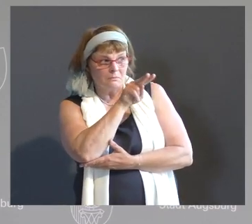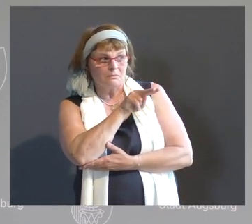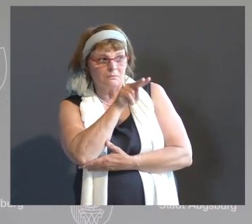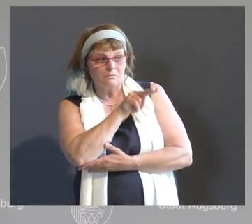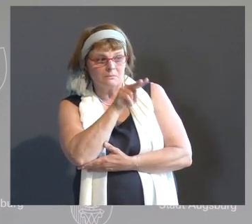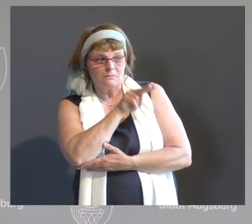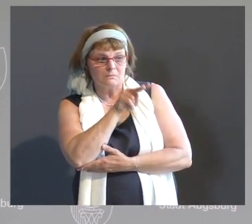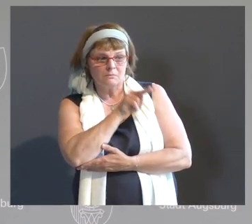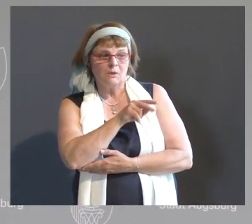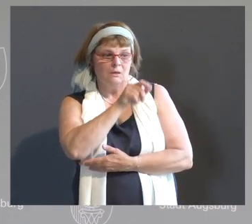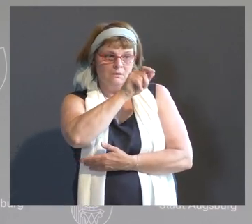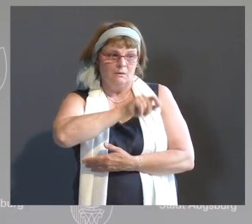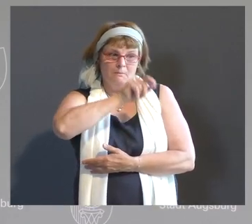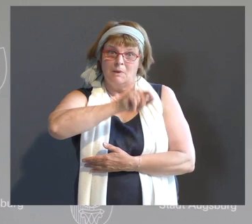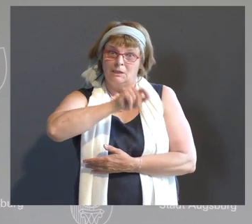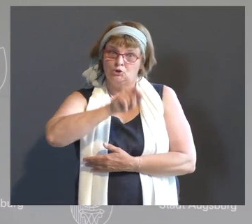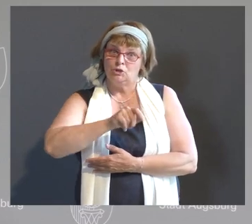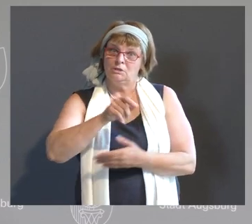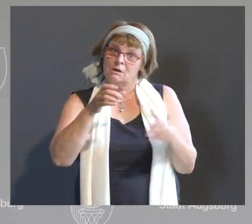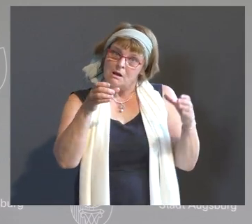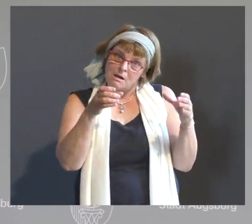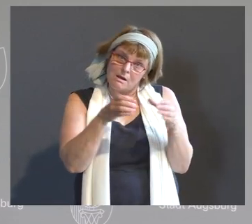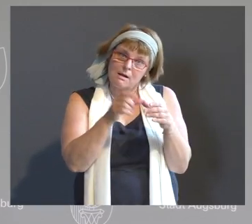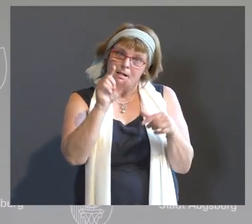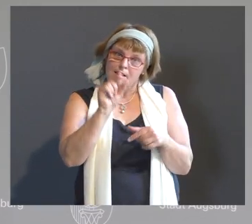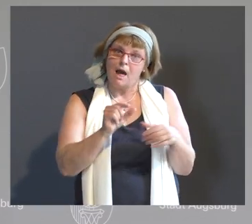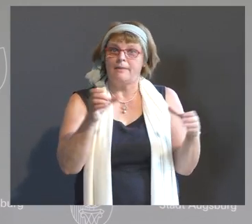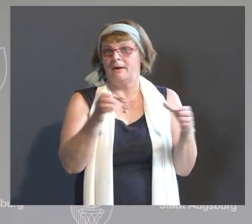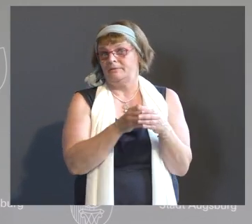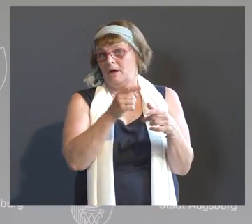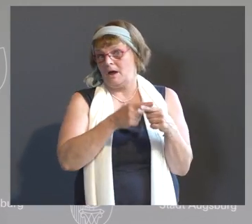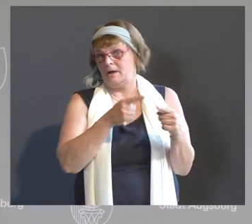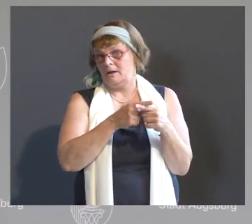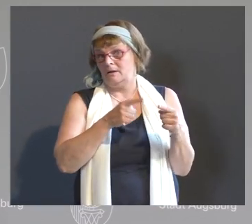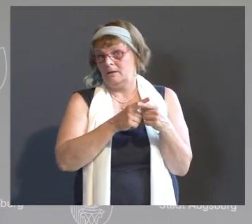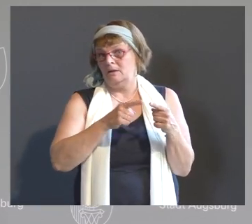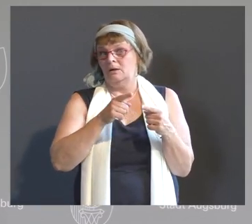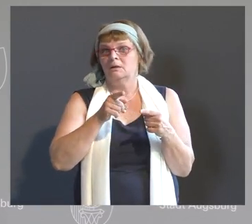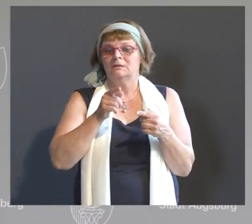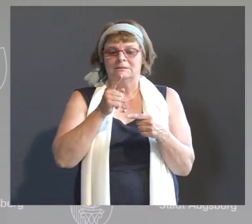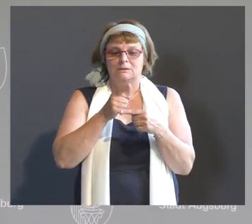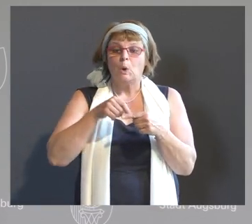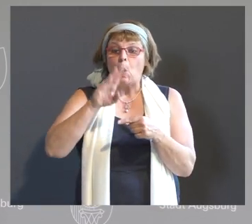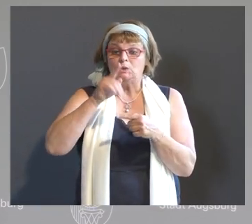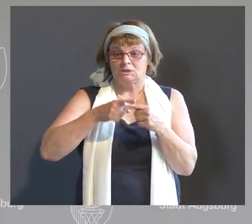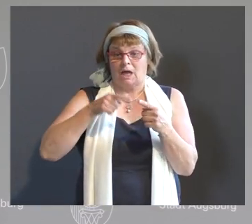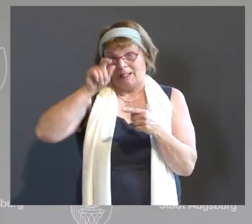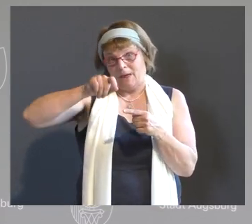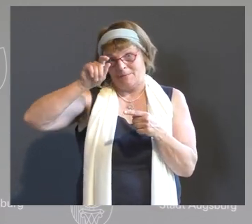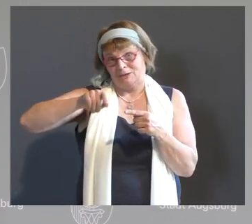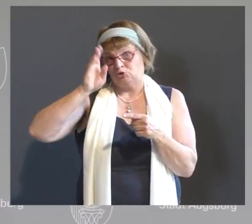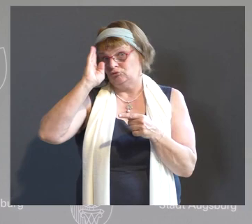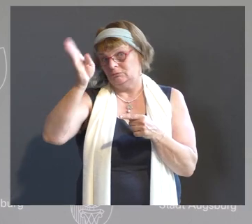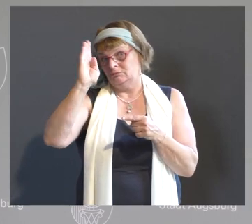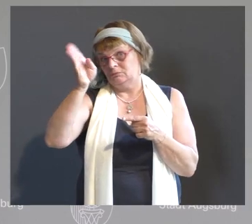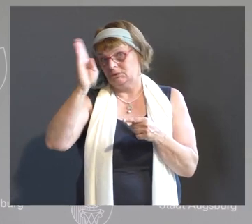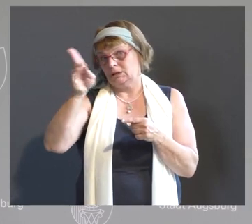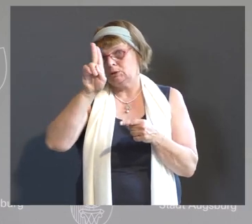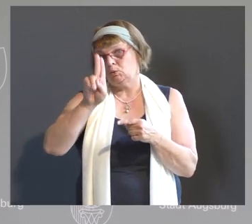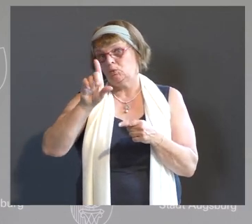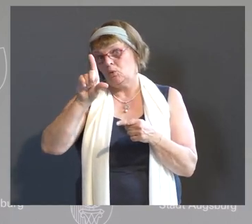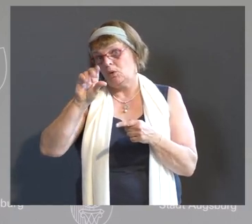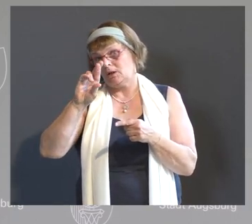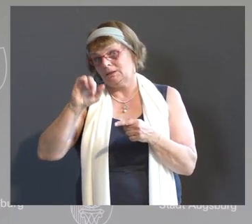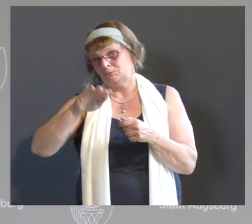der Menschen Richtung Innenstadt, den größeren Anteil Richtung Ulrichsplatz, das ist ein bisschen weitläufiger, da hat man jede Menge Möglichkeiten, dass man sie